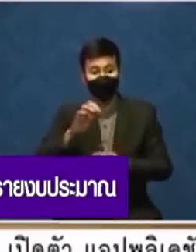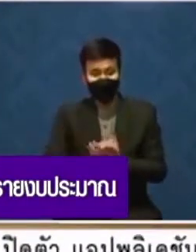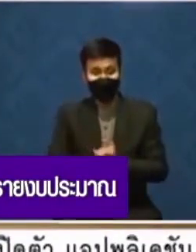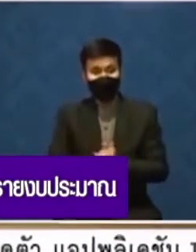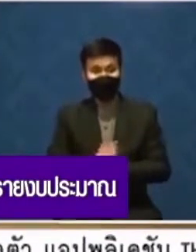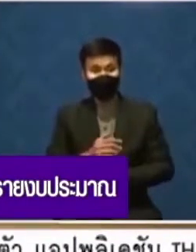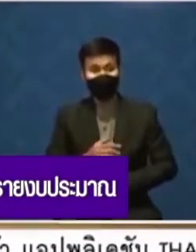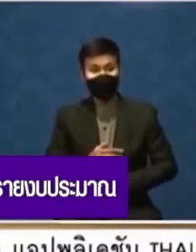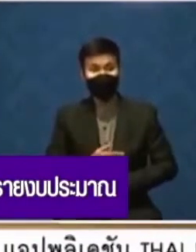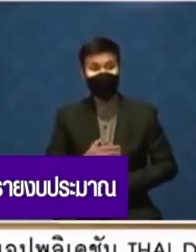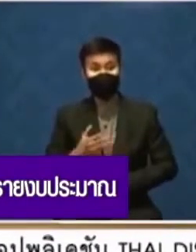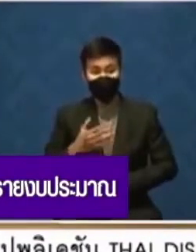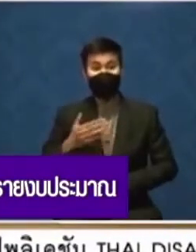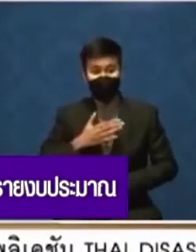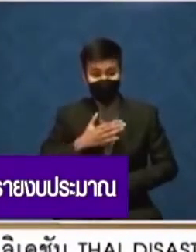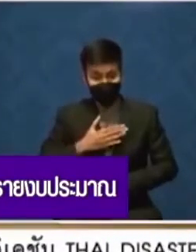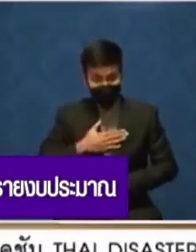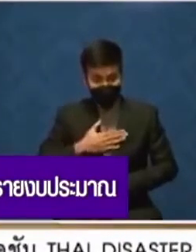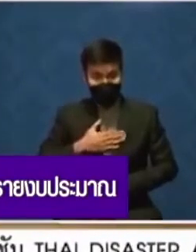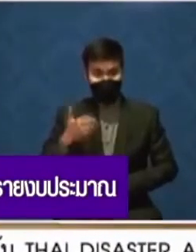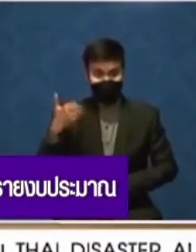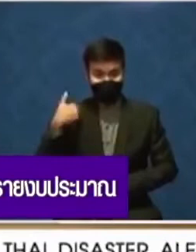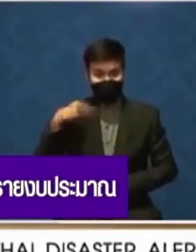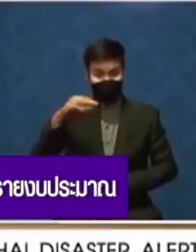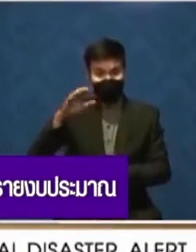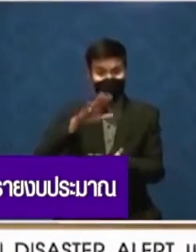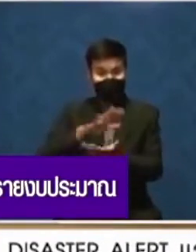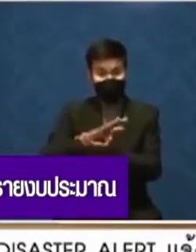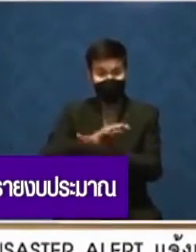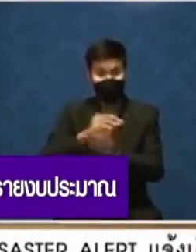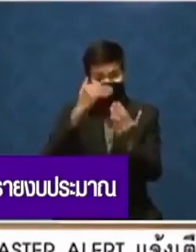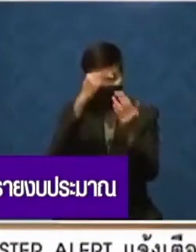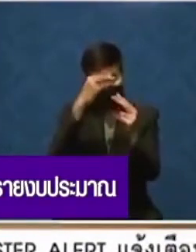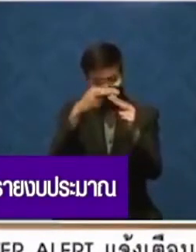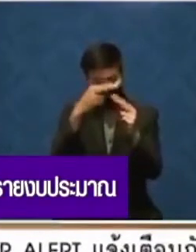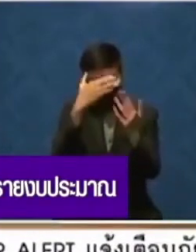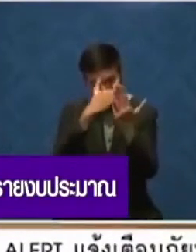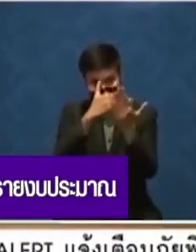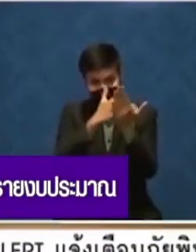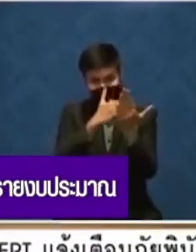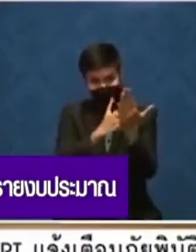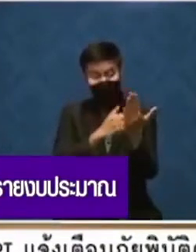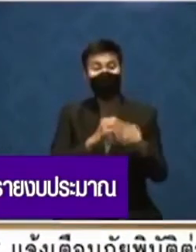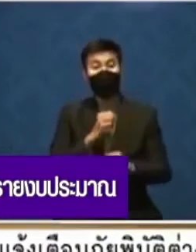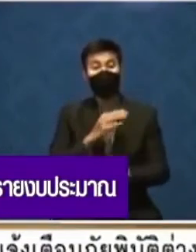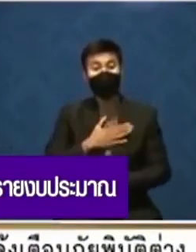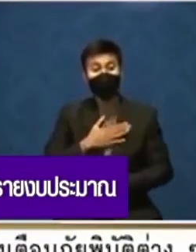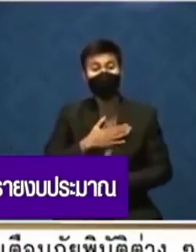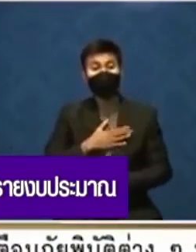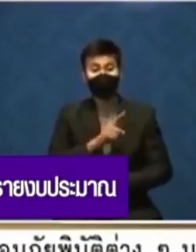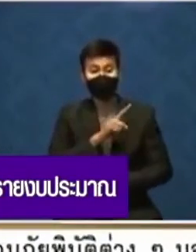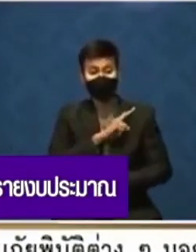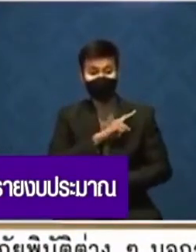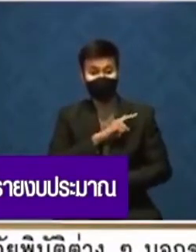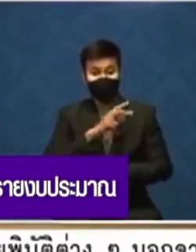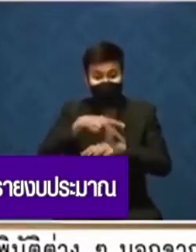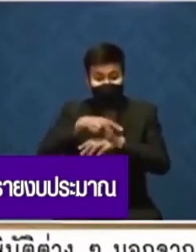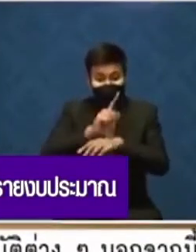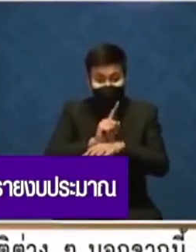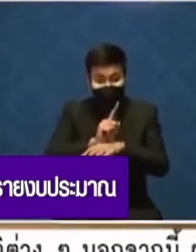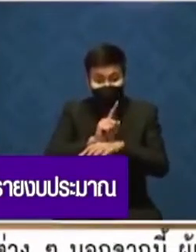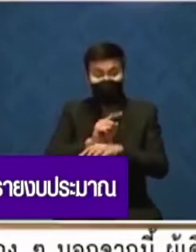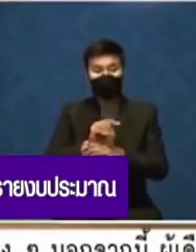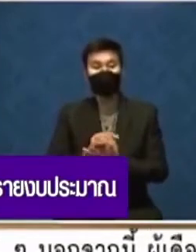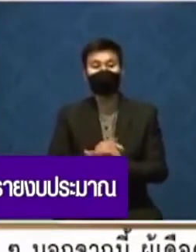อันนี้ขึ้นมาด้วยนะครับเพราะฉะนั้นผมทำหน้าที่ประธานที่ตามข้อบังคับอยู่แล้วเพราะฉะนั้นไม่เป็นไรครับเหตุ